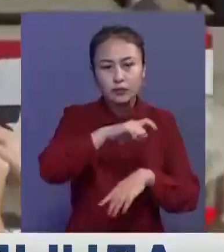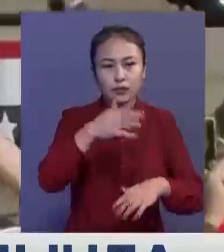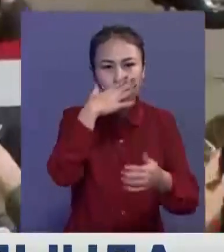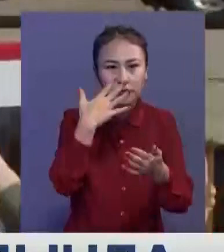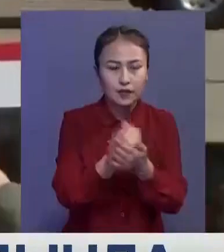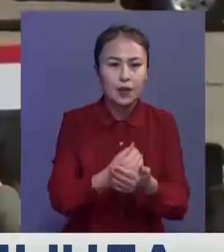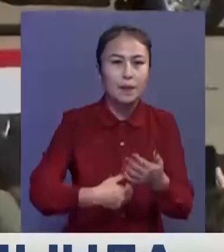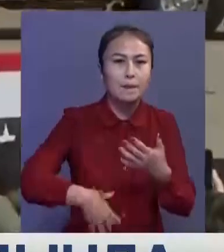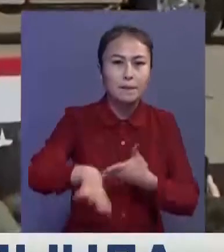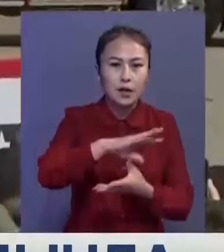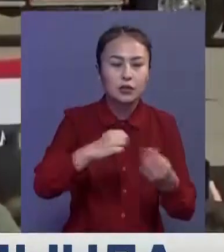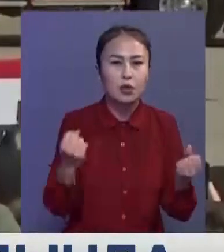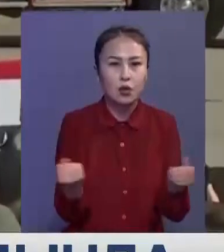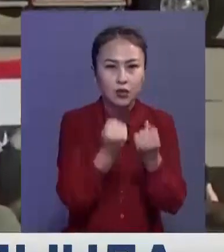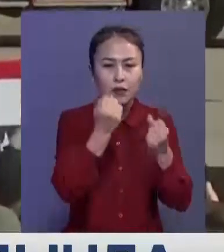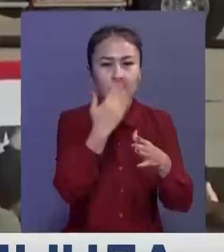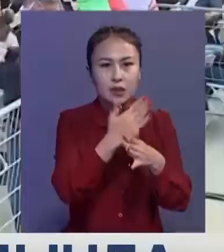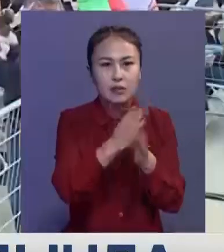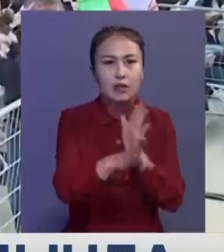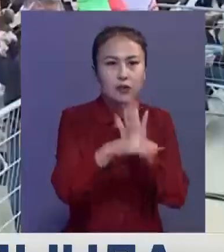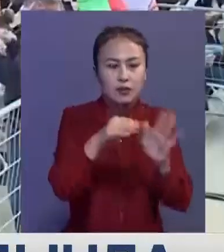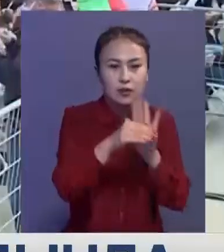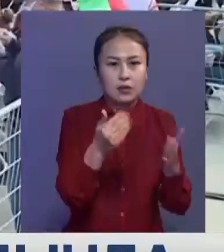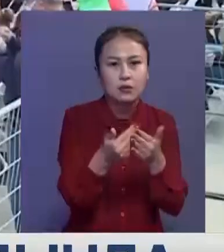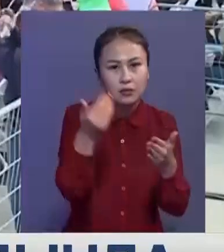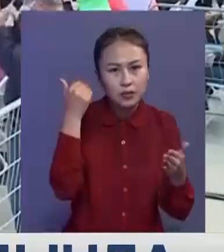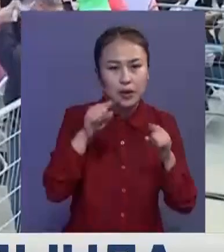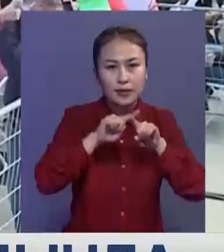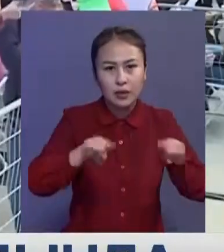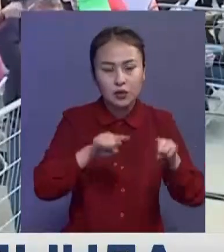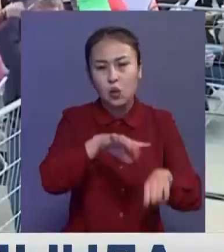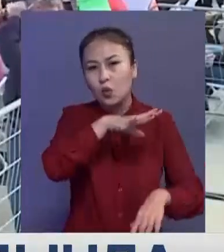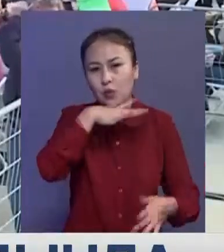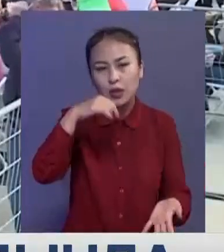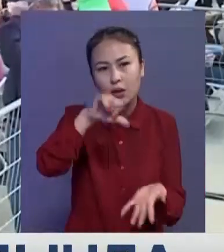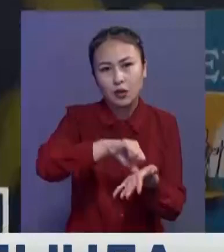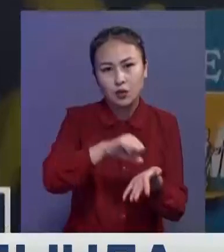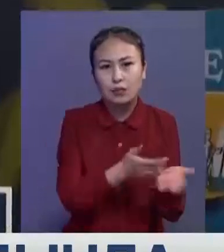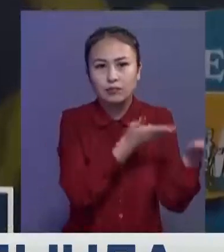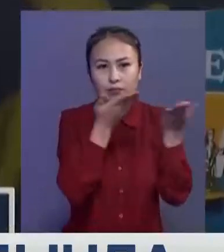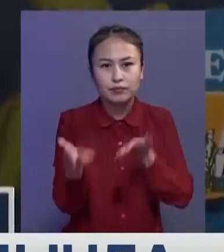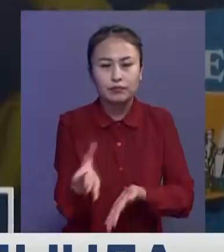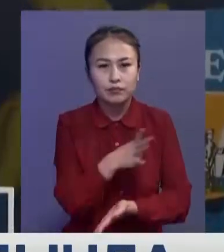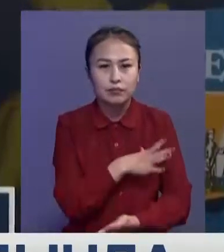жақтастарына барынша қолдау білдіріп, сайлау алды үгіт насихаттарға көптеп қатысуға тырысты.